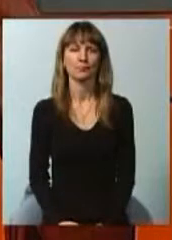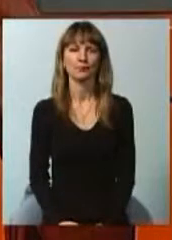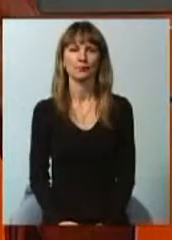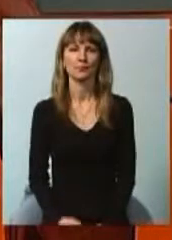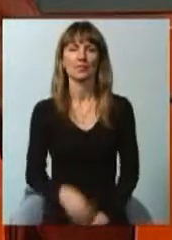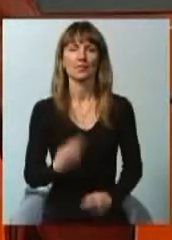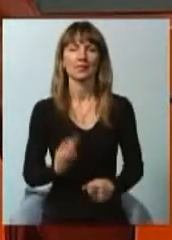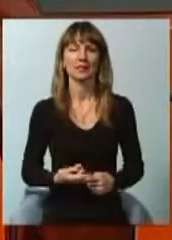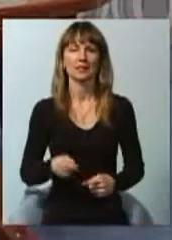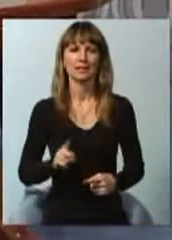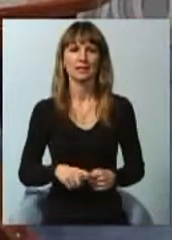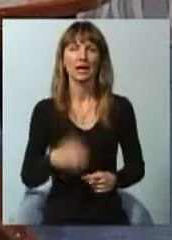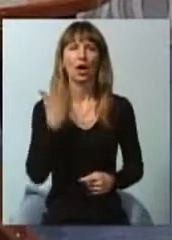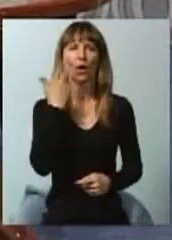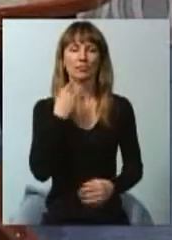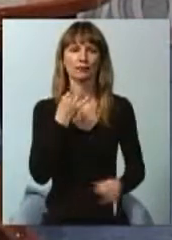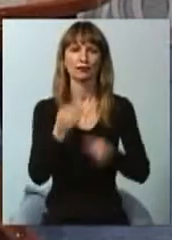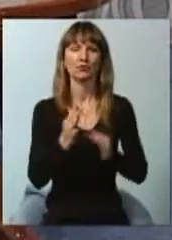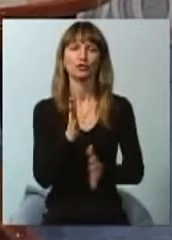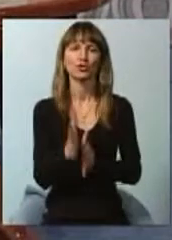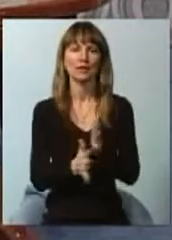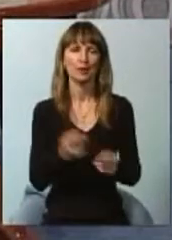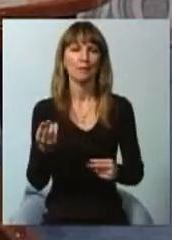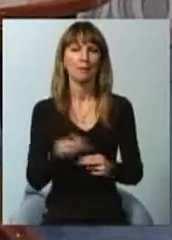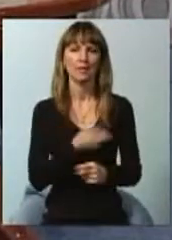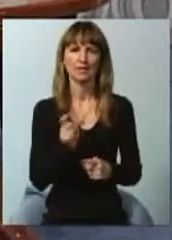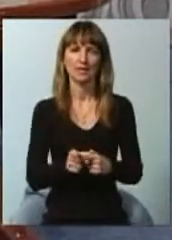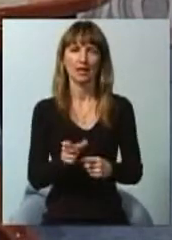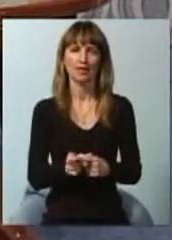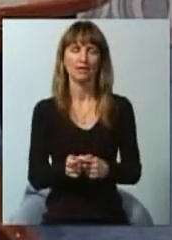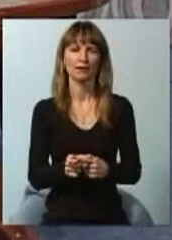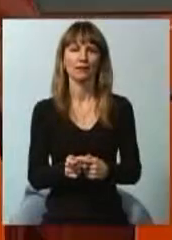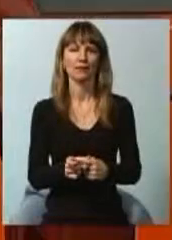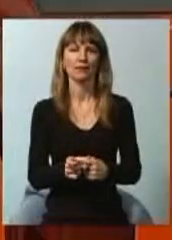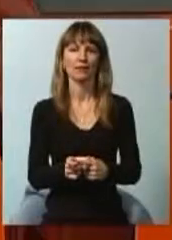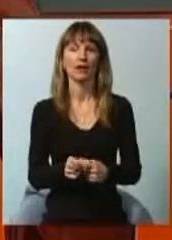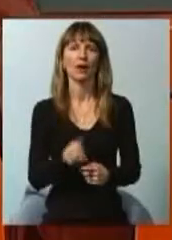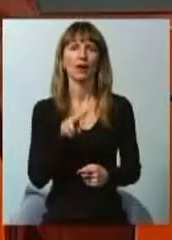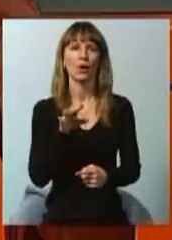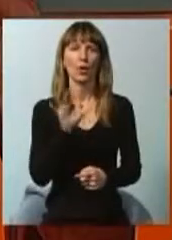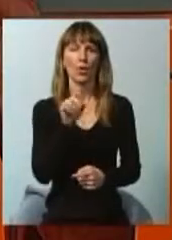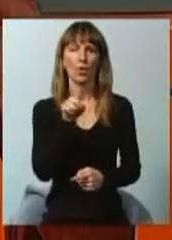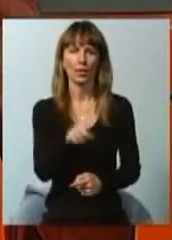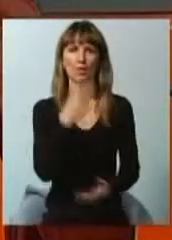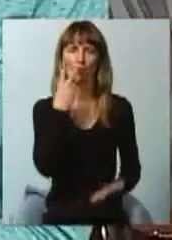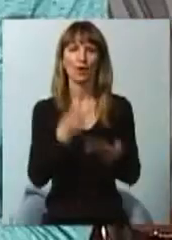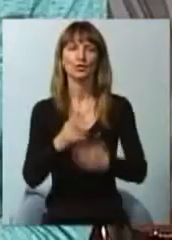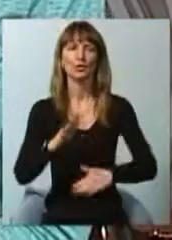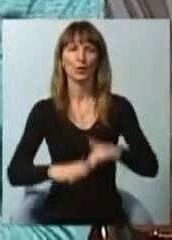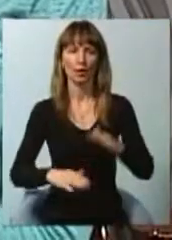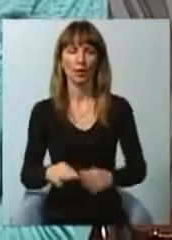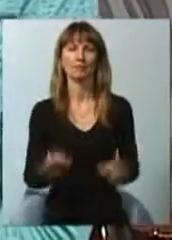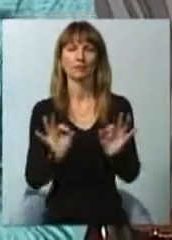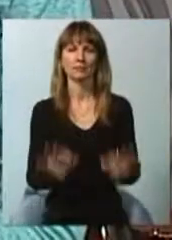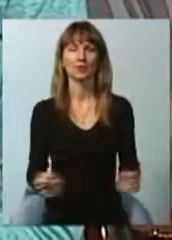коли спілкуються жестами, без слів. без слів. Вони показують руками. Так, цілком